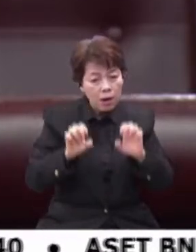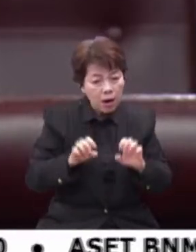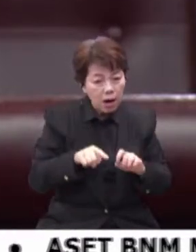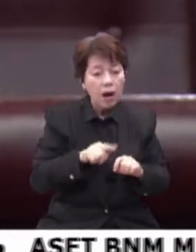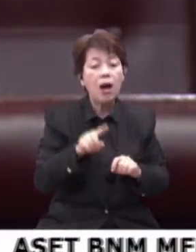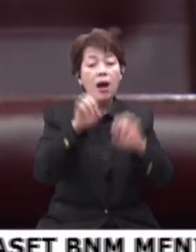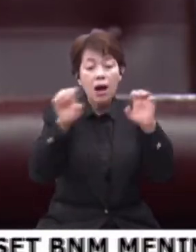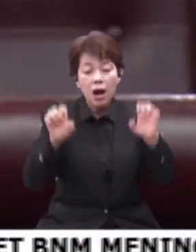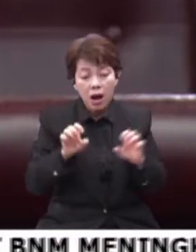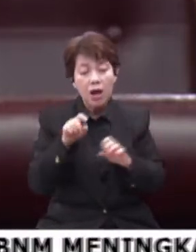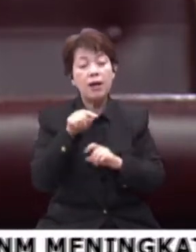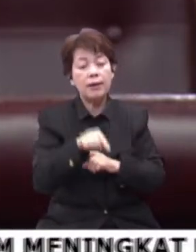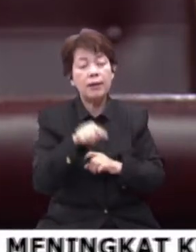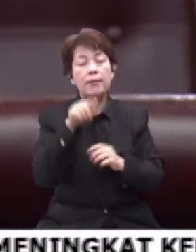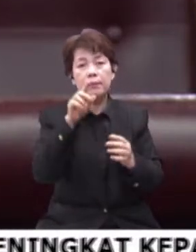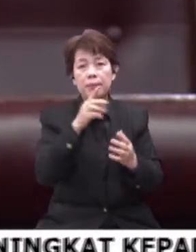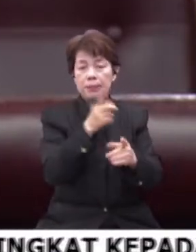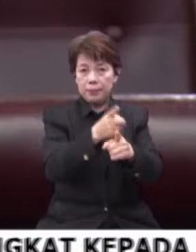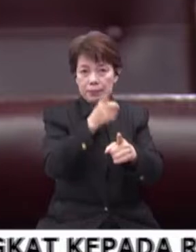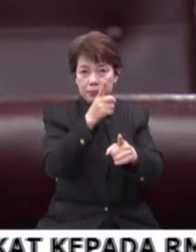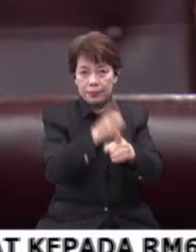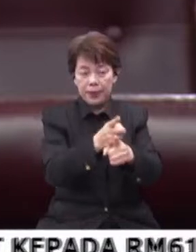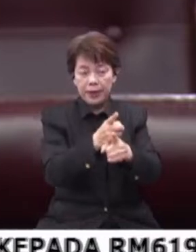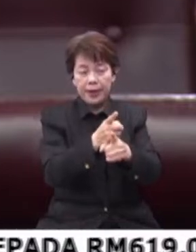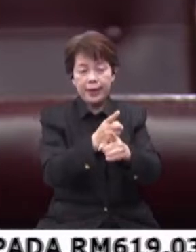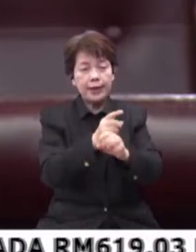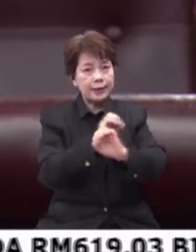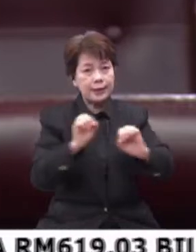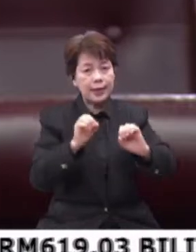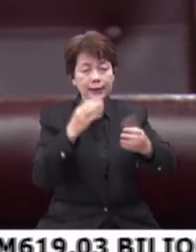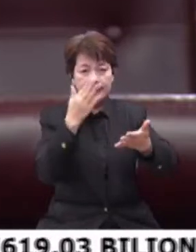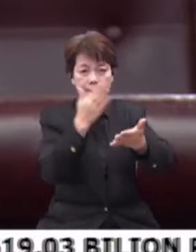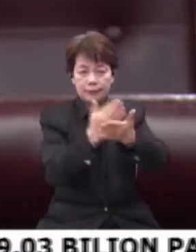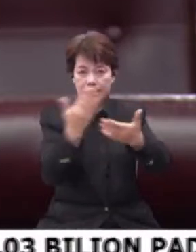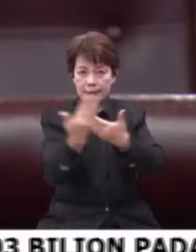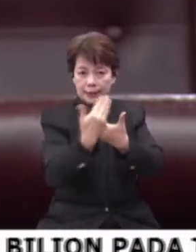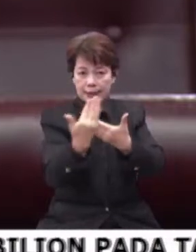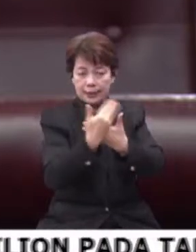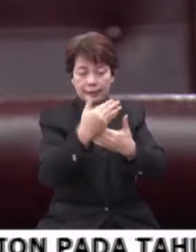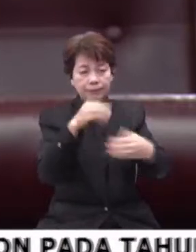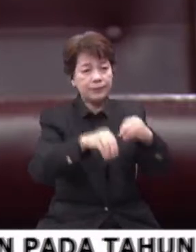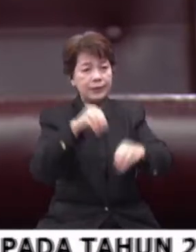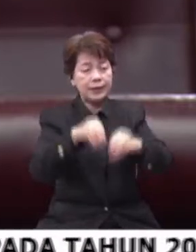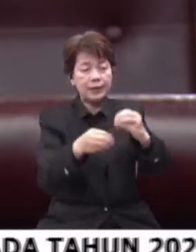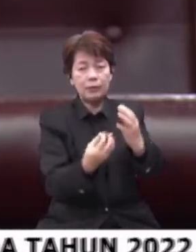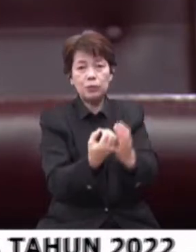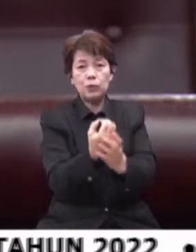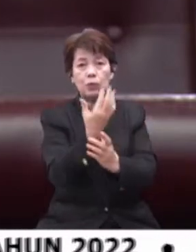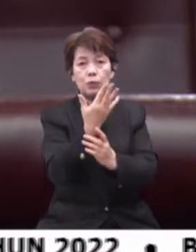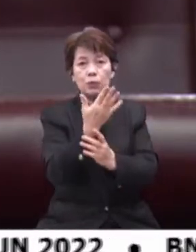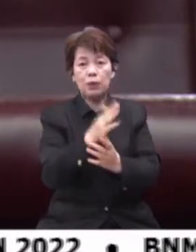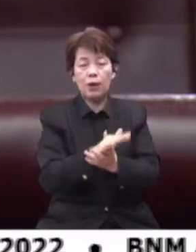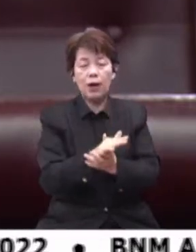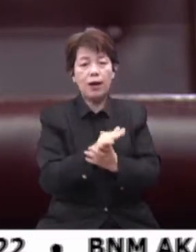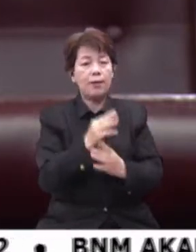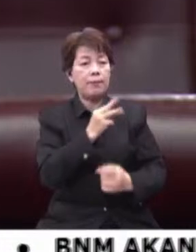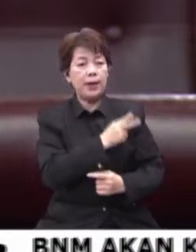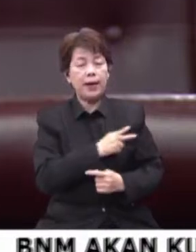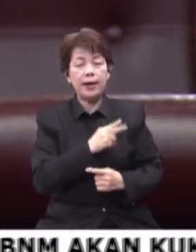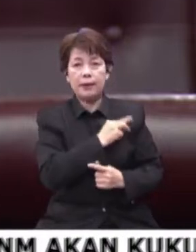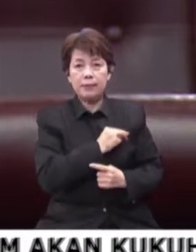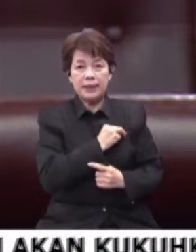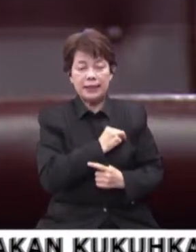adik yang dikenaki dan ia tidak menjegaskan pertumbuhan tanaman atau ternakan pihak Kementerian akan memberi